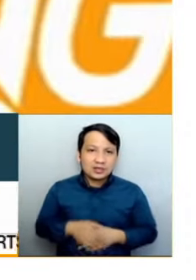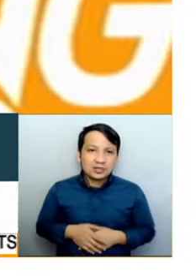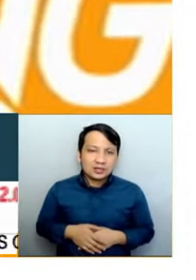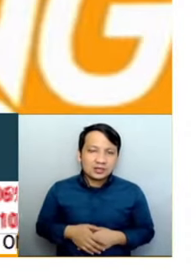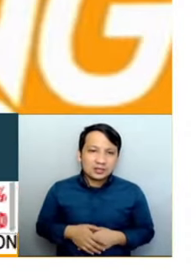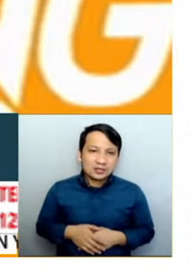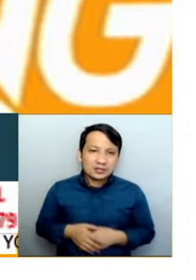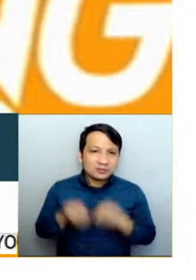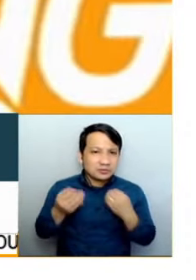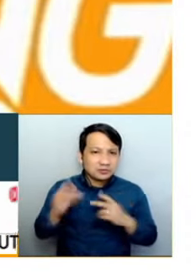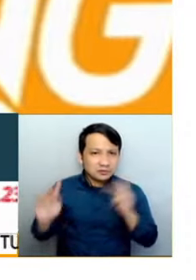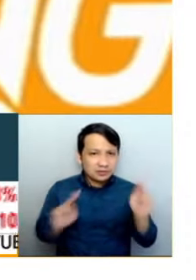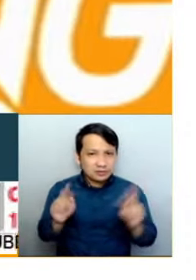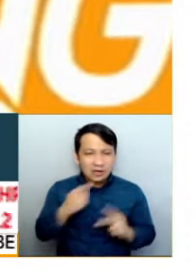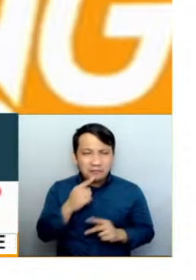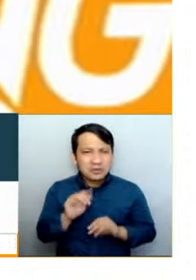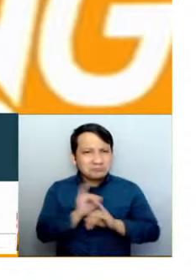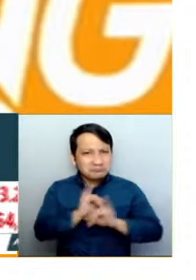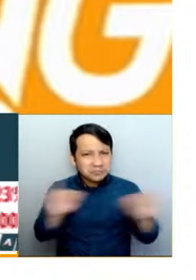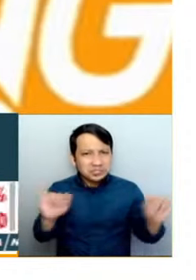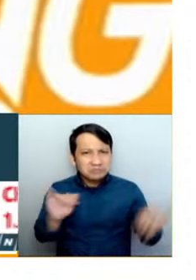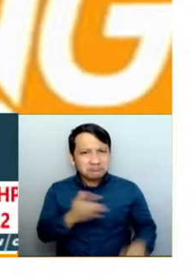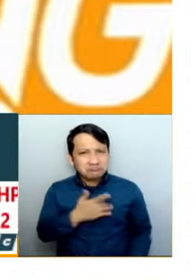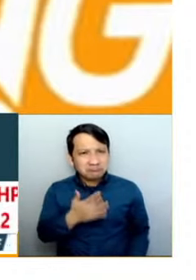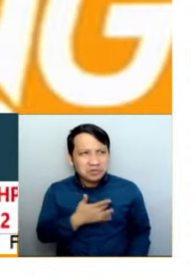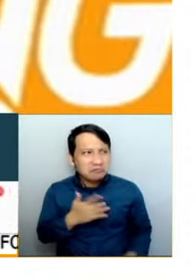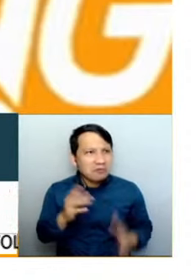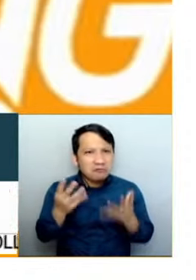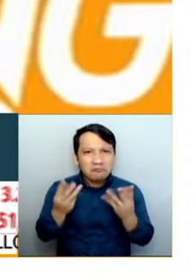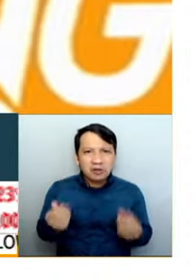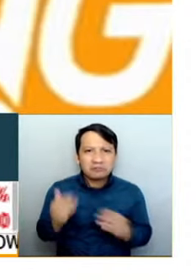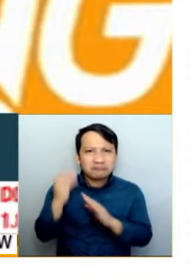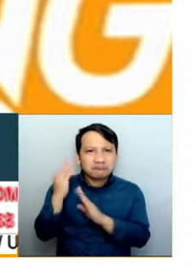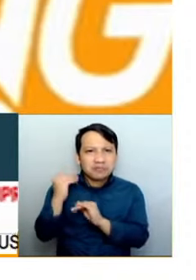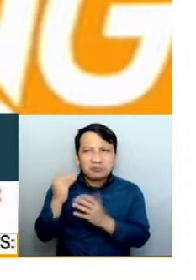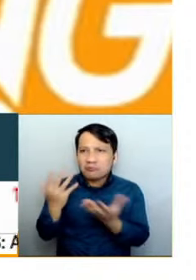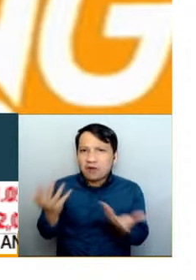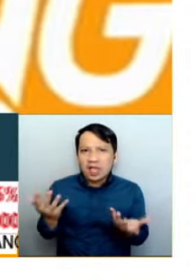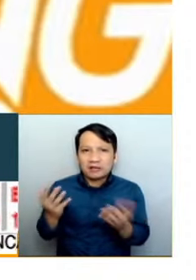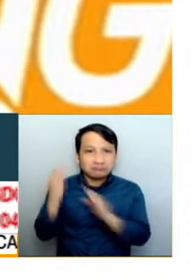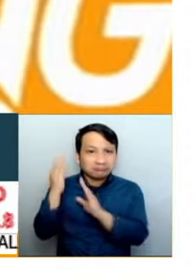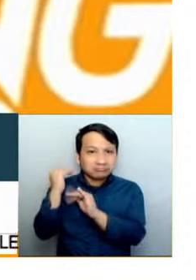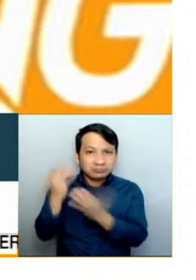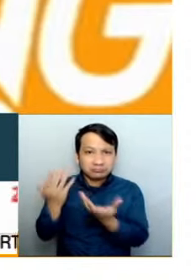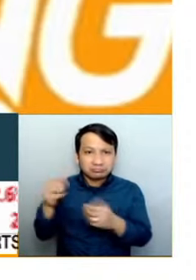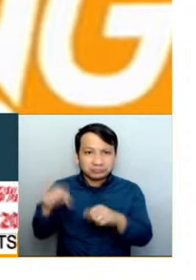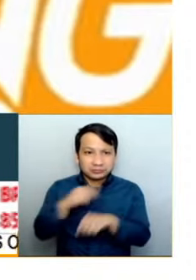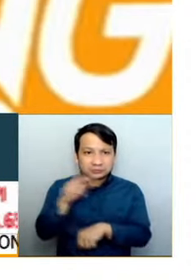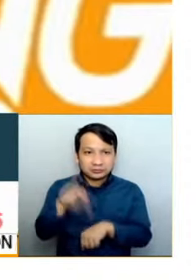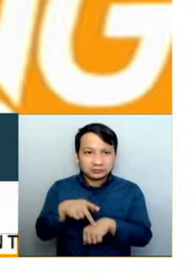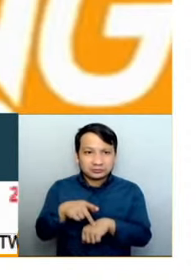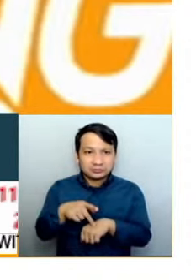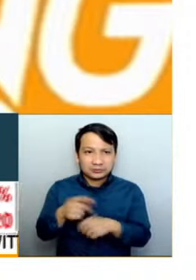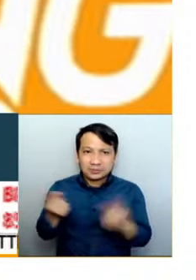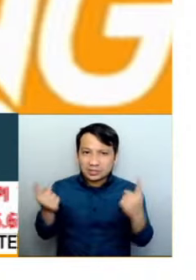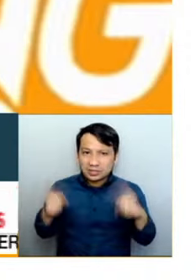sure a lot of people, ganun din yung naramdaman nila na parang ang hopeless nung bansa natin sa mga